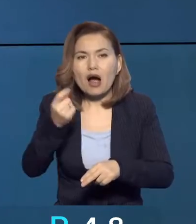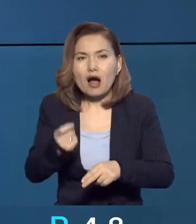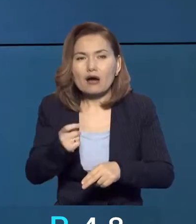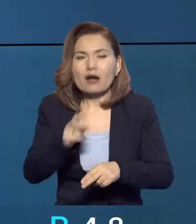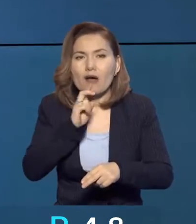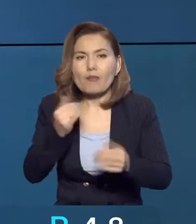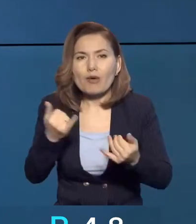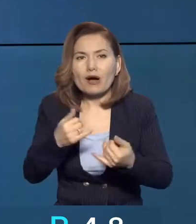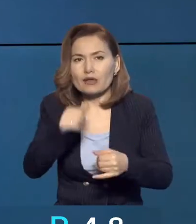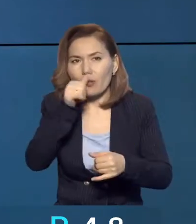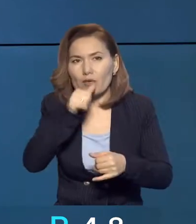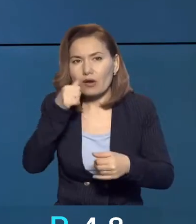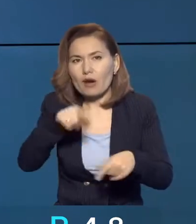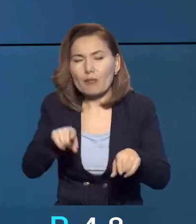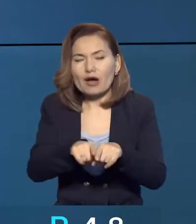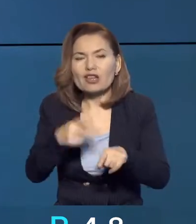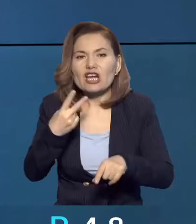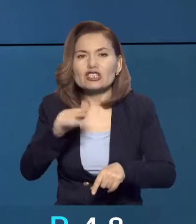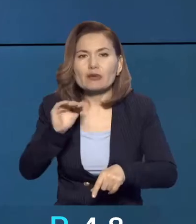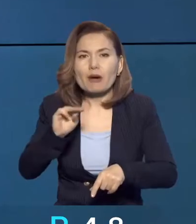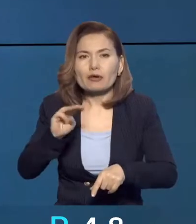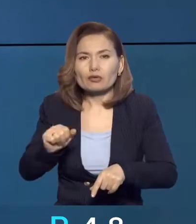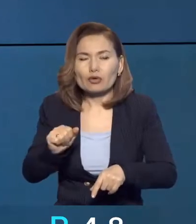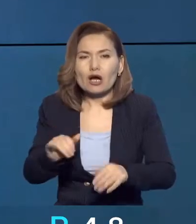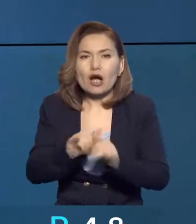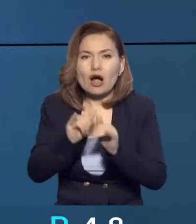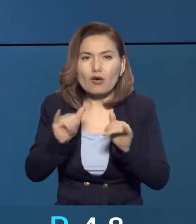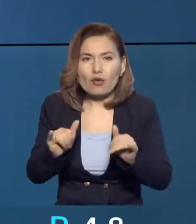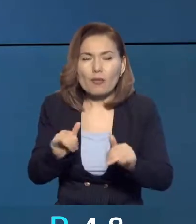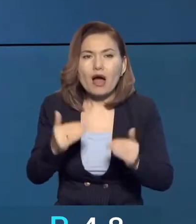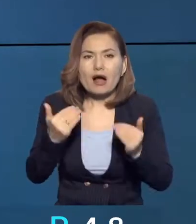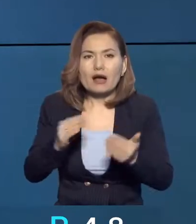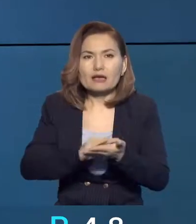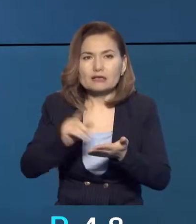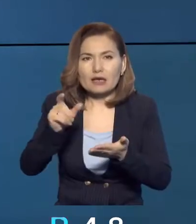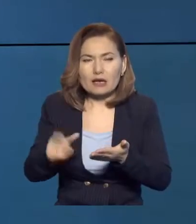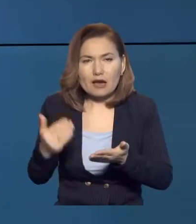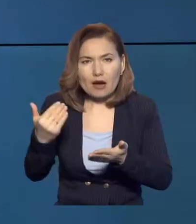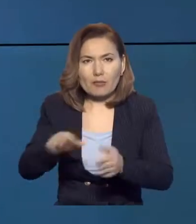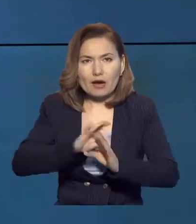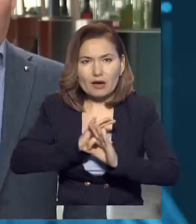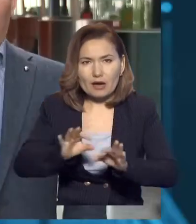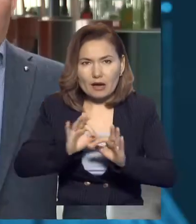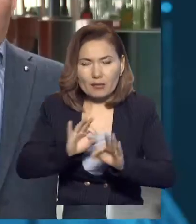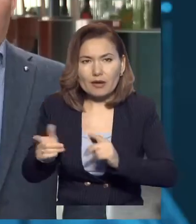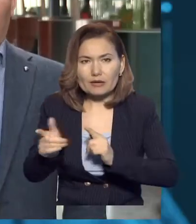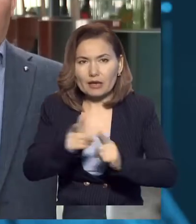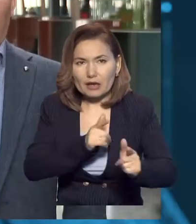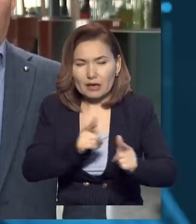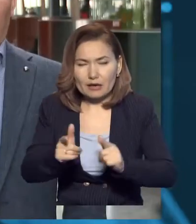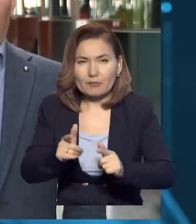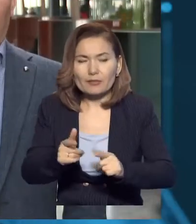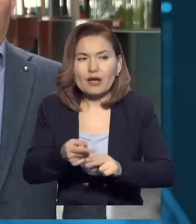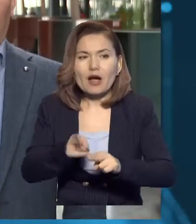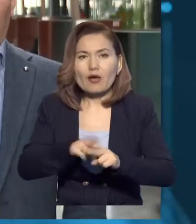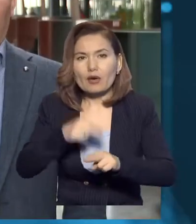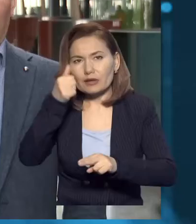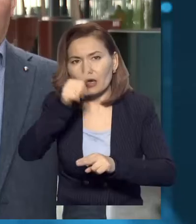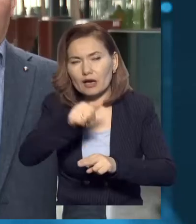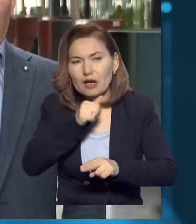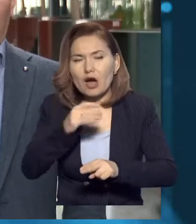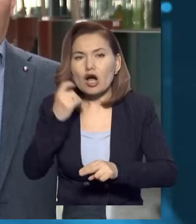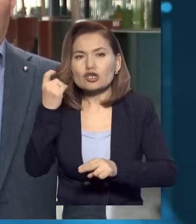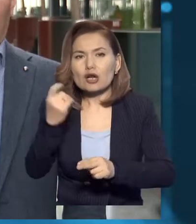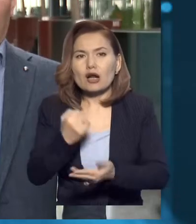отын былтырғы жылмен салыстырғанда 20 мың тоннаға көп. Қазір бізбен әріптесім Дарын Сағитов тікелей байланыста. Дарын, быйыл